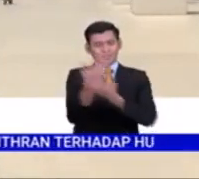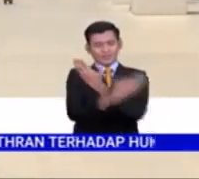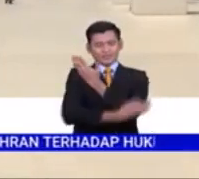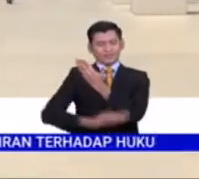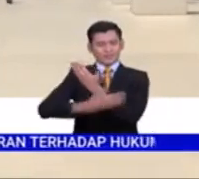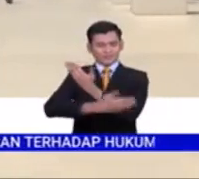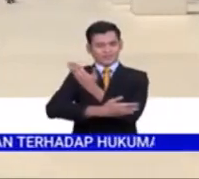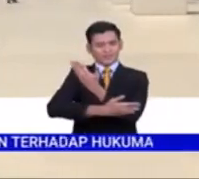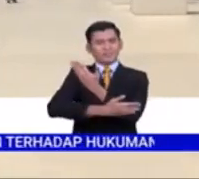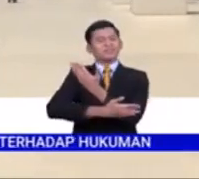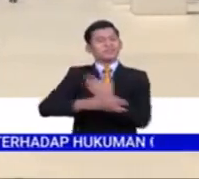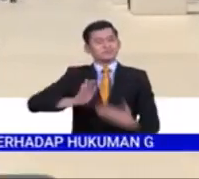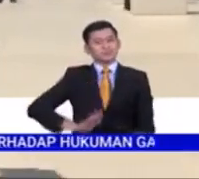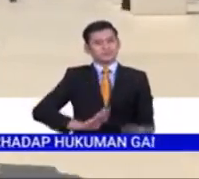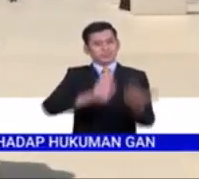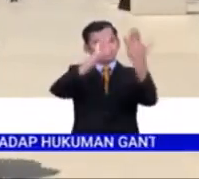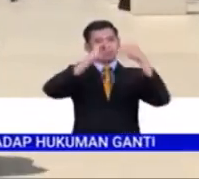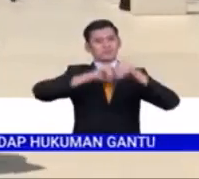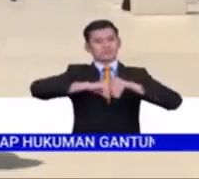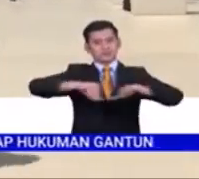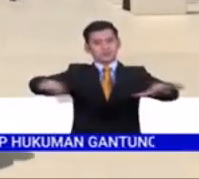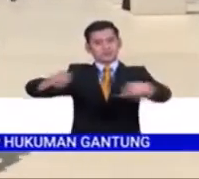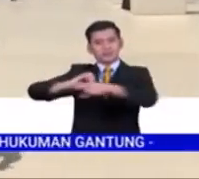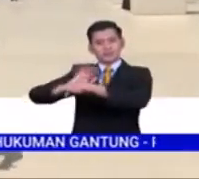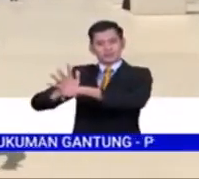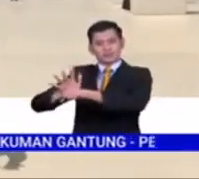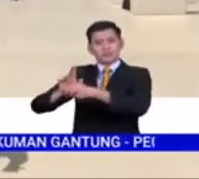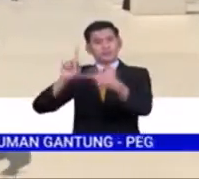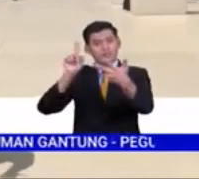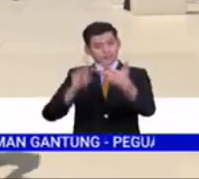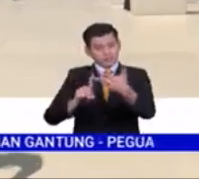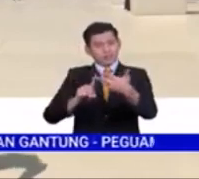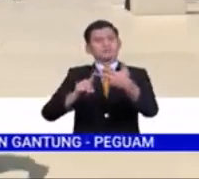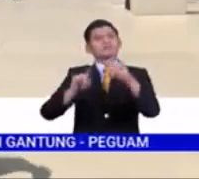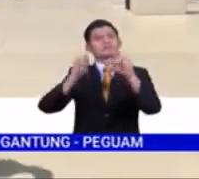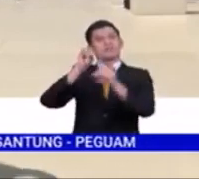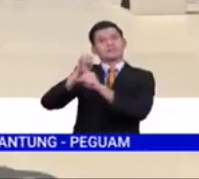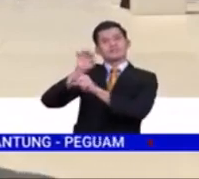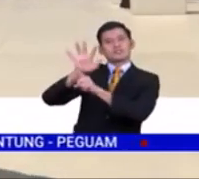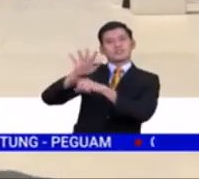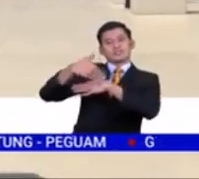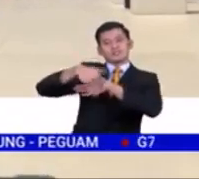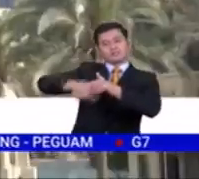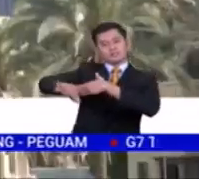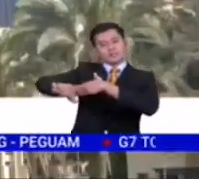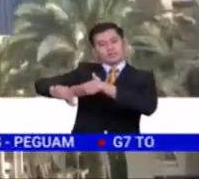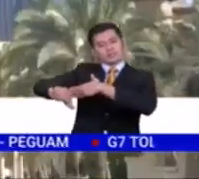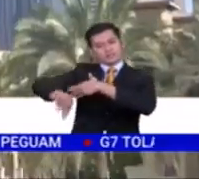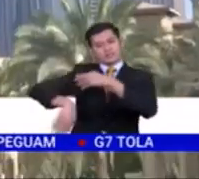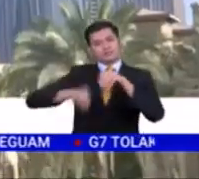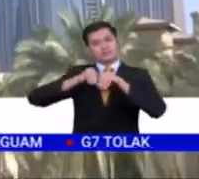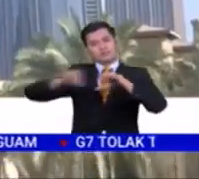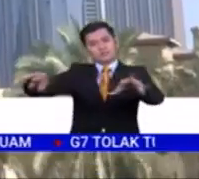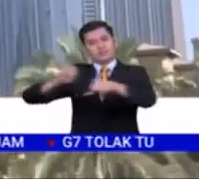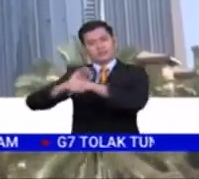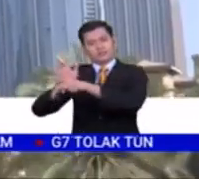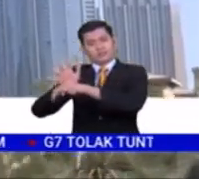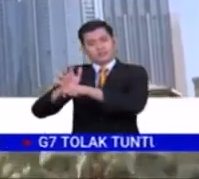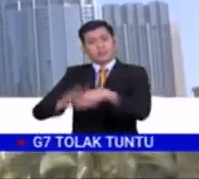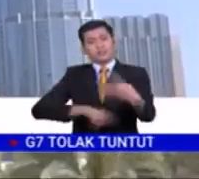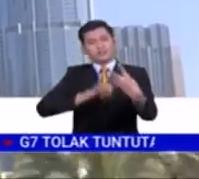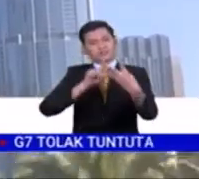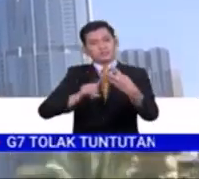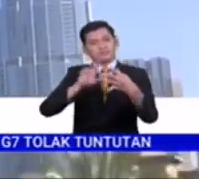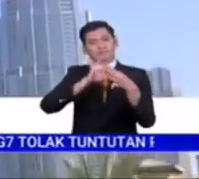menangani COVID-19 itu sendiri serta pemulihan kesan pasca pandemik itu sendiri. sekaligus meningkatkan kerjasama